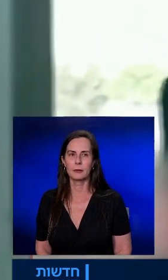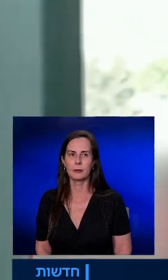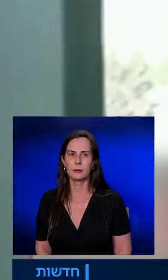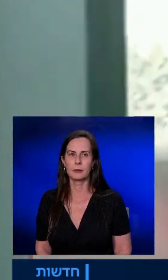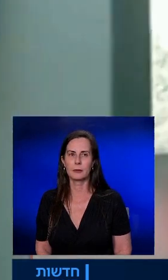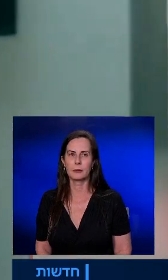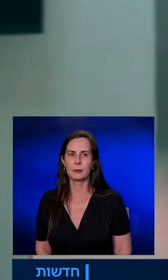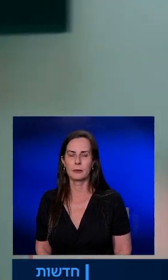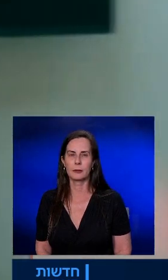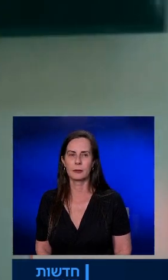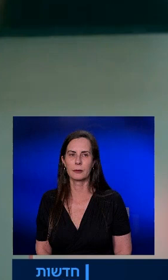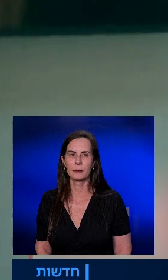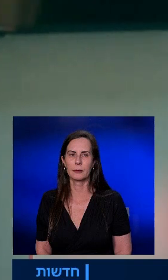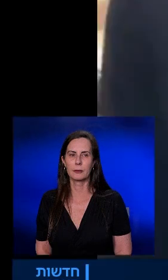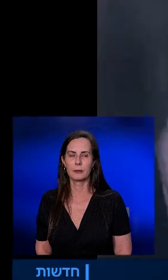نعم